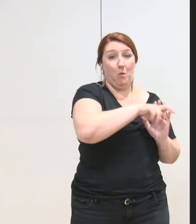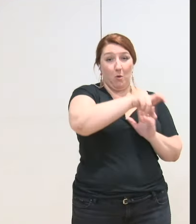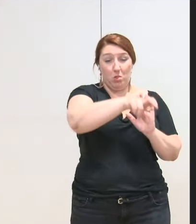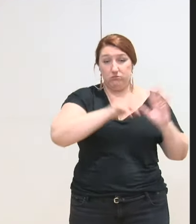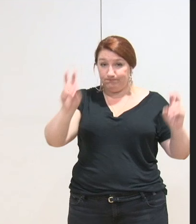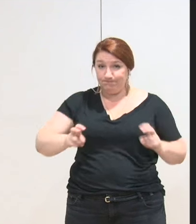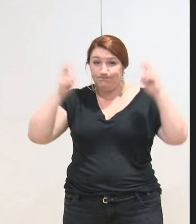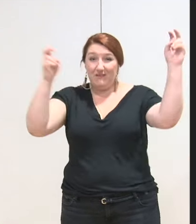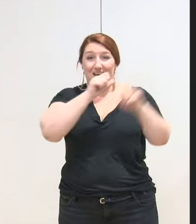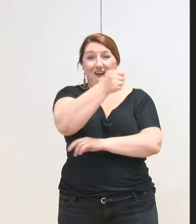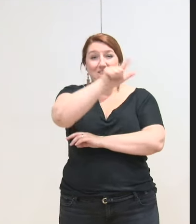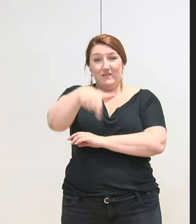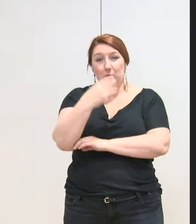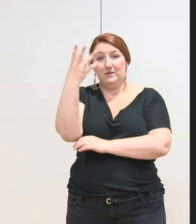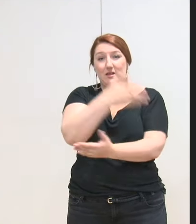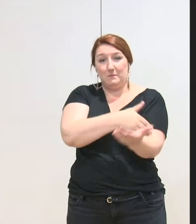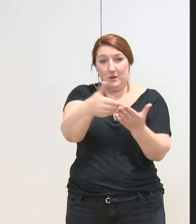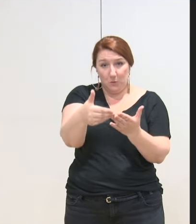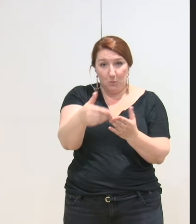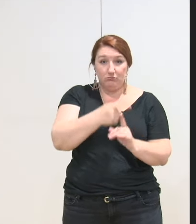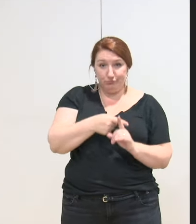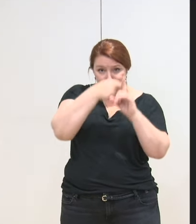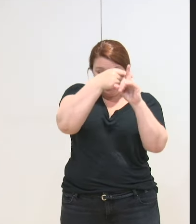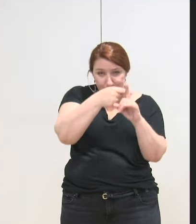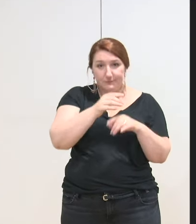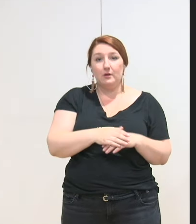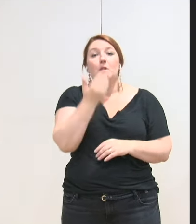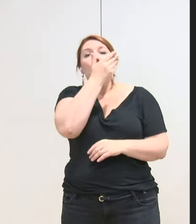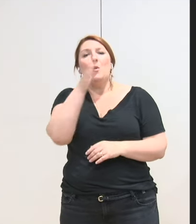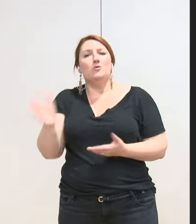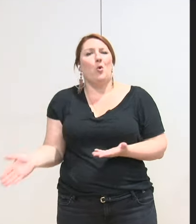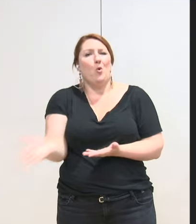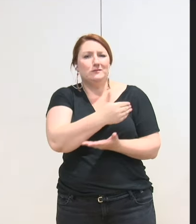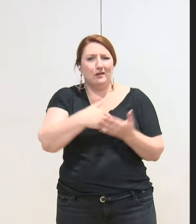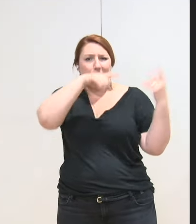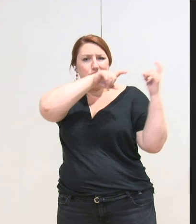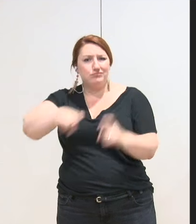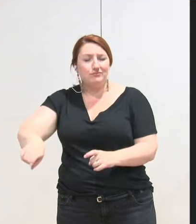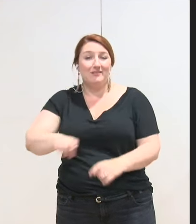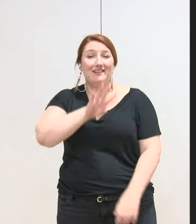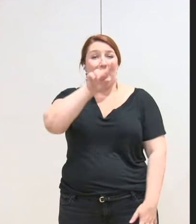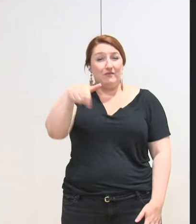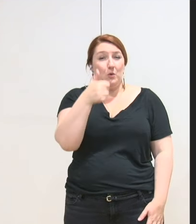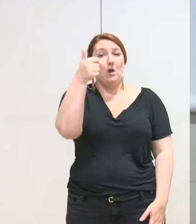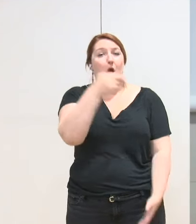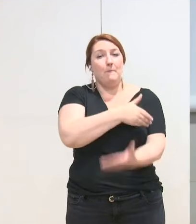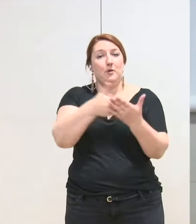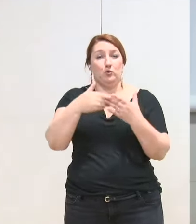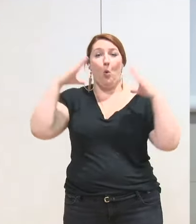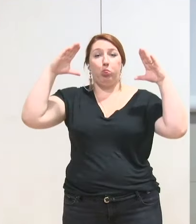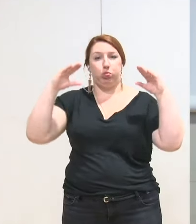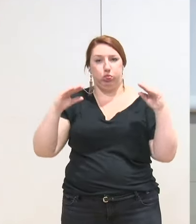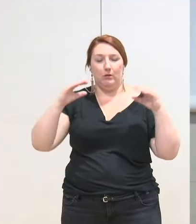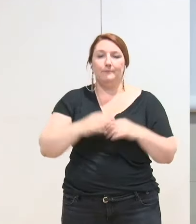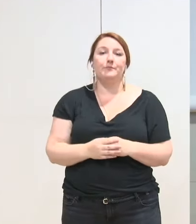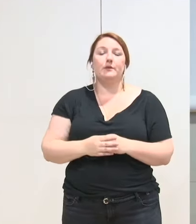1,4 million d'euros et une forte baisse des autres set pour 4,1 millions d'euros alors cette